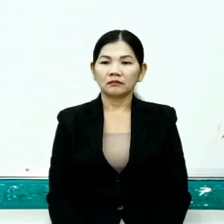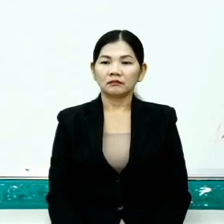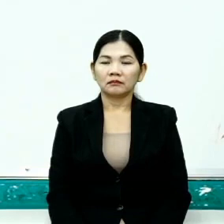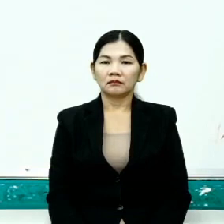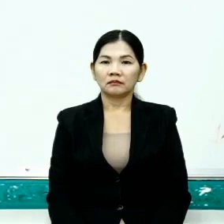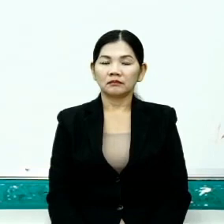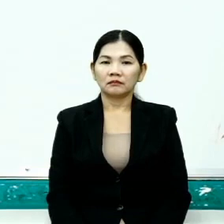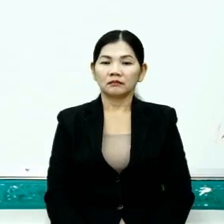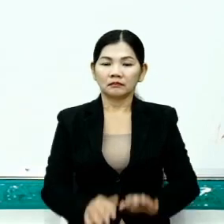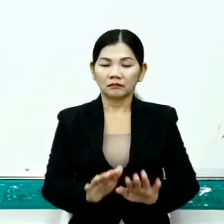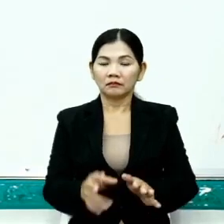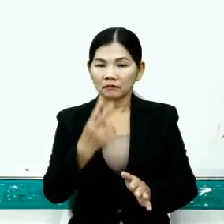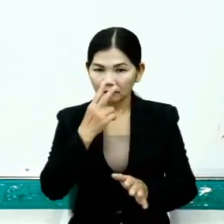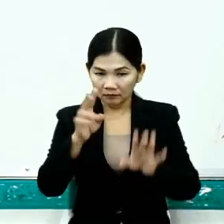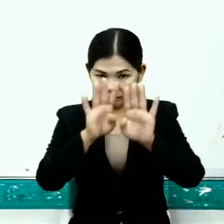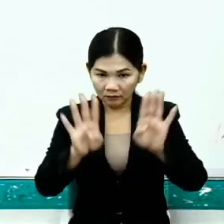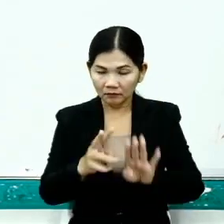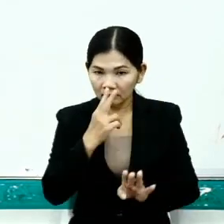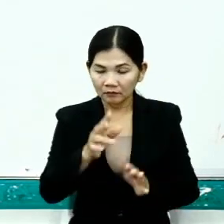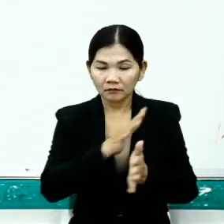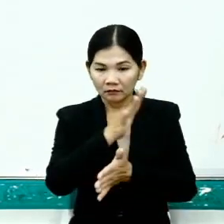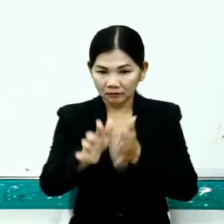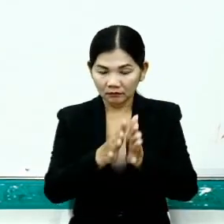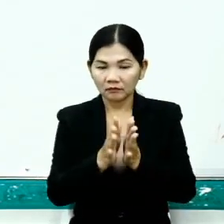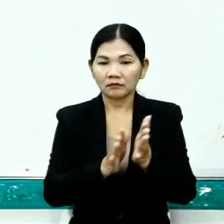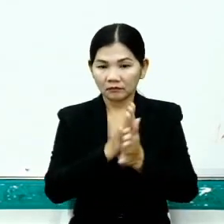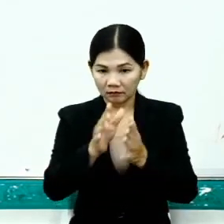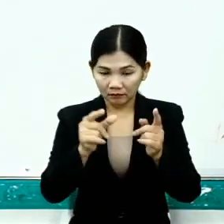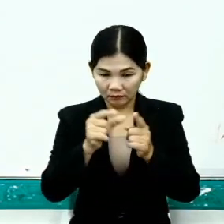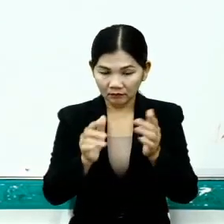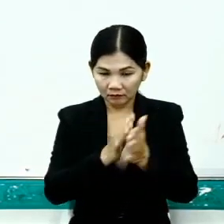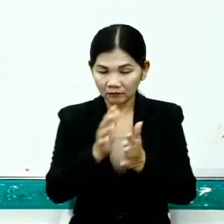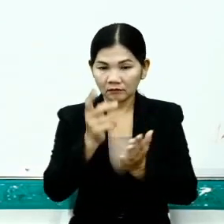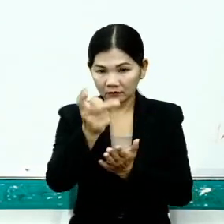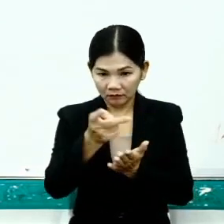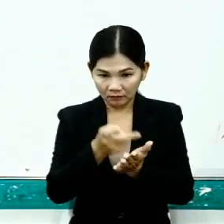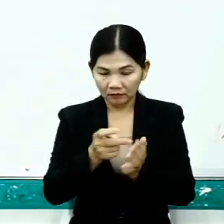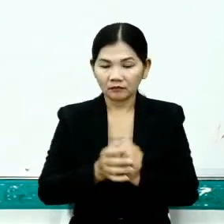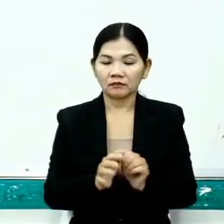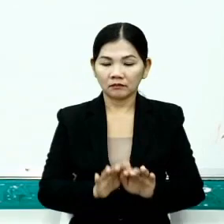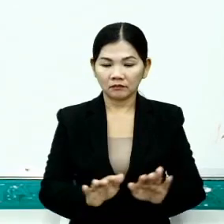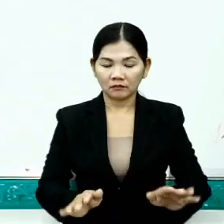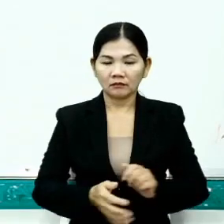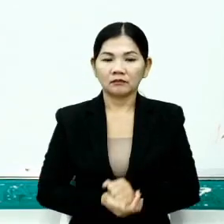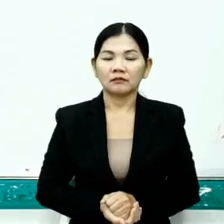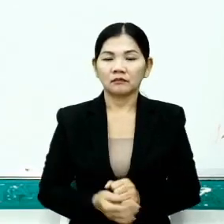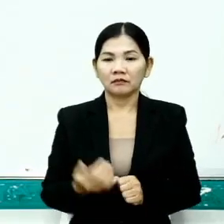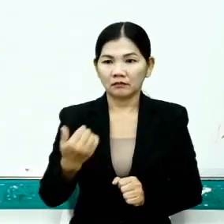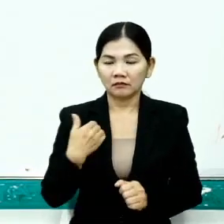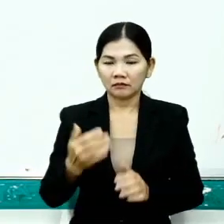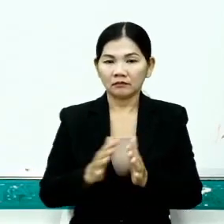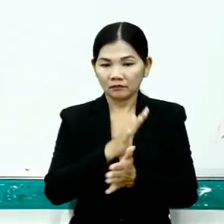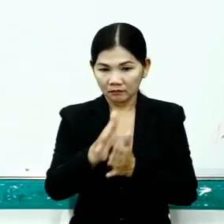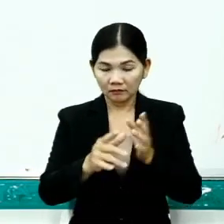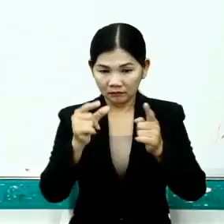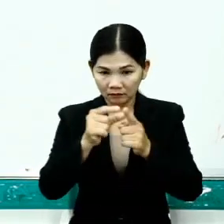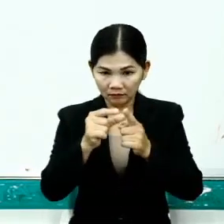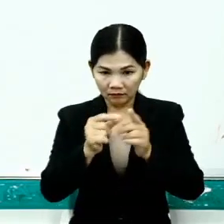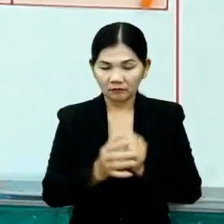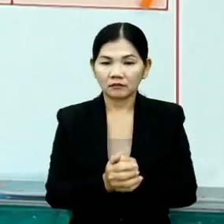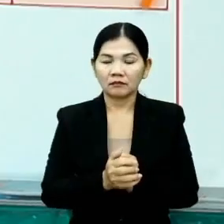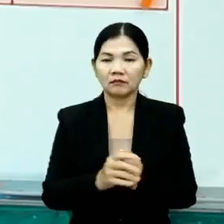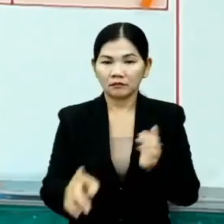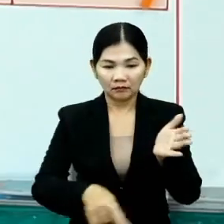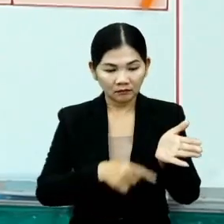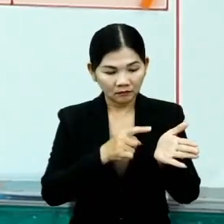ចាអរគុណកូនកូនបានមកដាក់ខៀនហើយកូនស្ដាប់អ្នកគ្រូអានជាគំរូសិនកូនកូនមើលមកអ្នកគ្រូណាយ៉ាងការអានពាក្យគឺយើងប្រើច